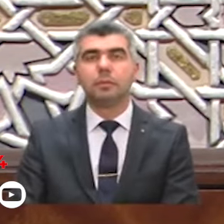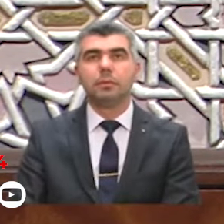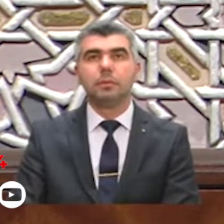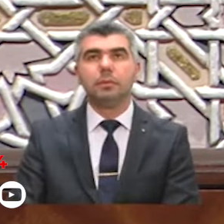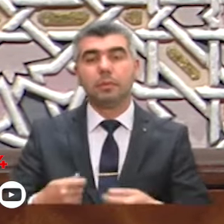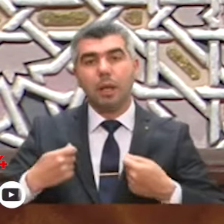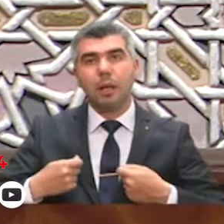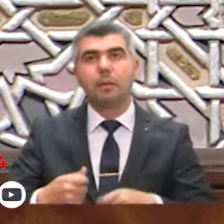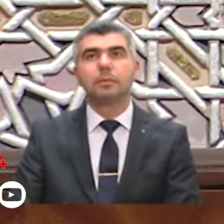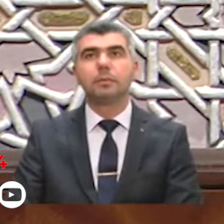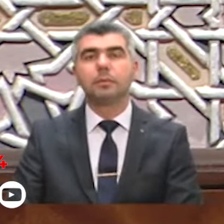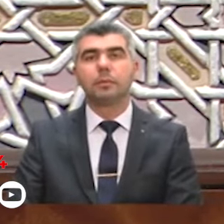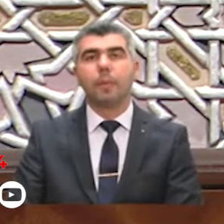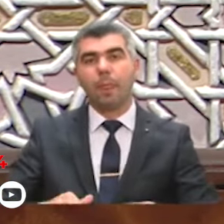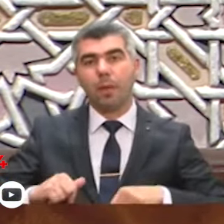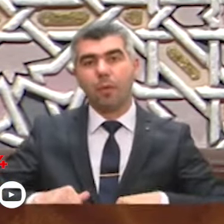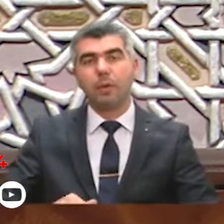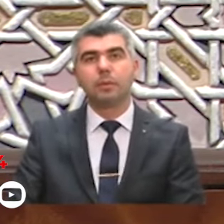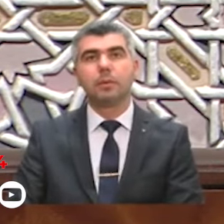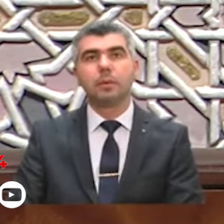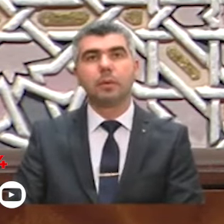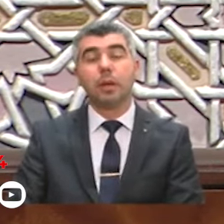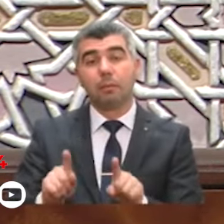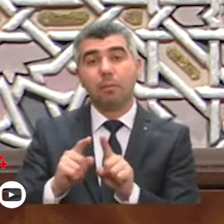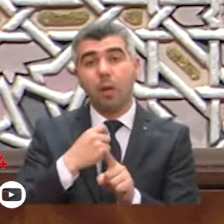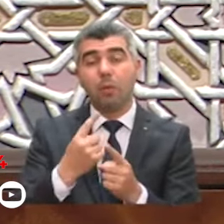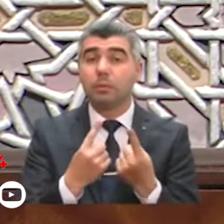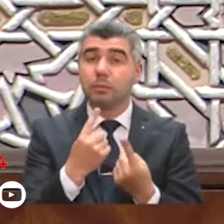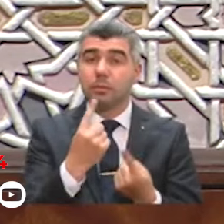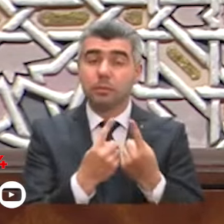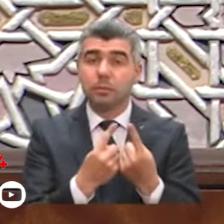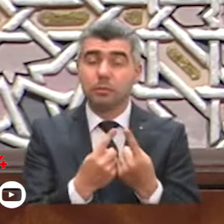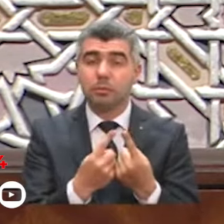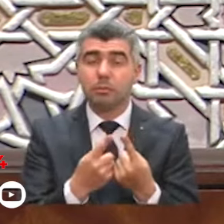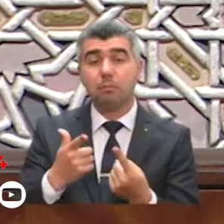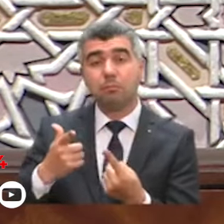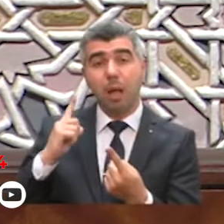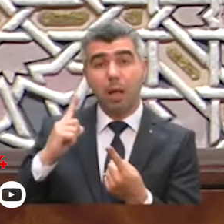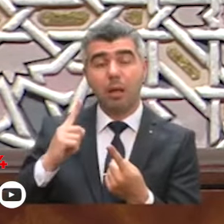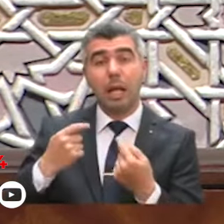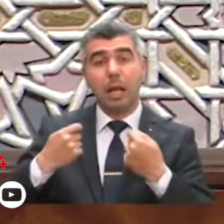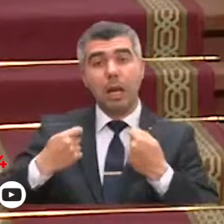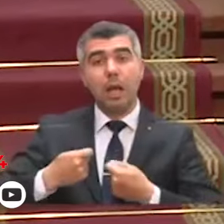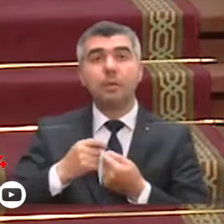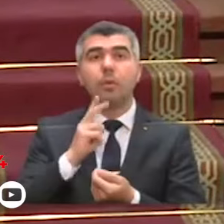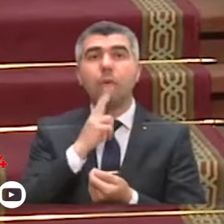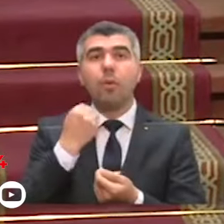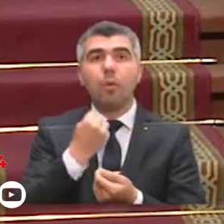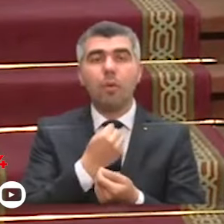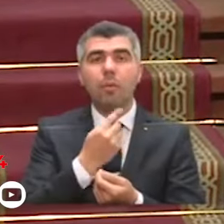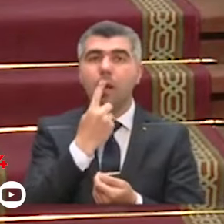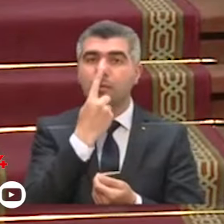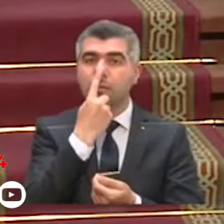السيد الرئيس، السيدة الوزيرة، سبحان الله مبدل الأحوال. بالأمس القريب كان رئيس حكومتكم هو من أشد